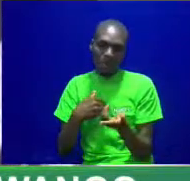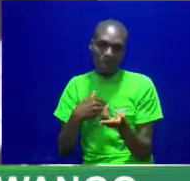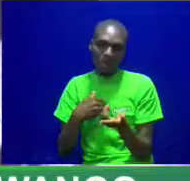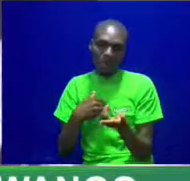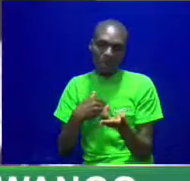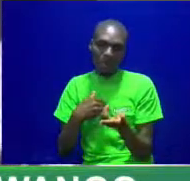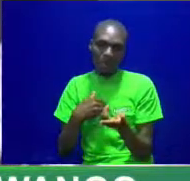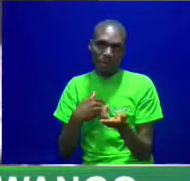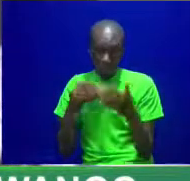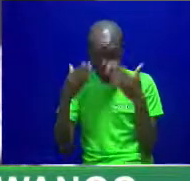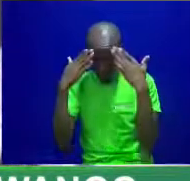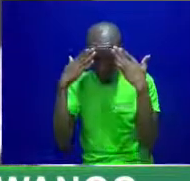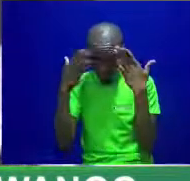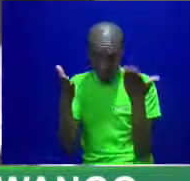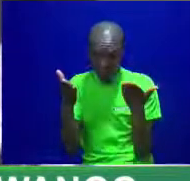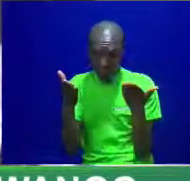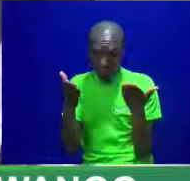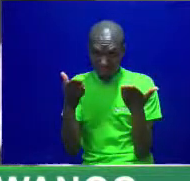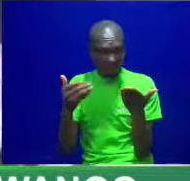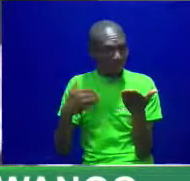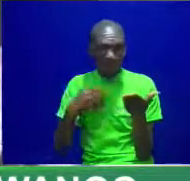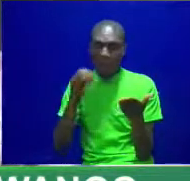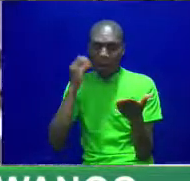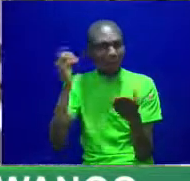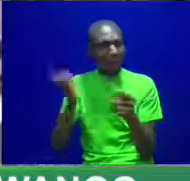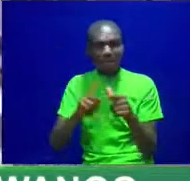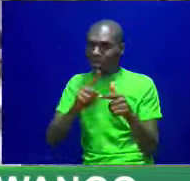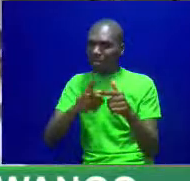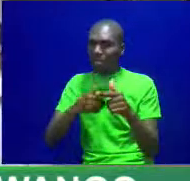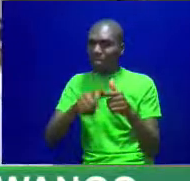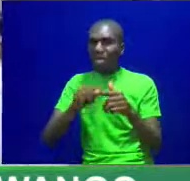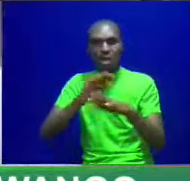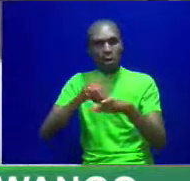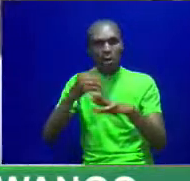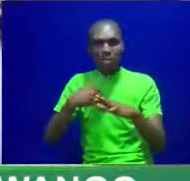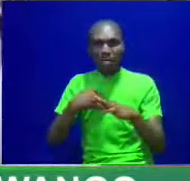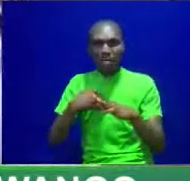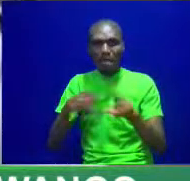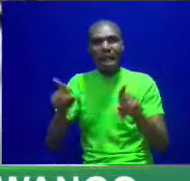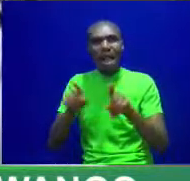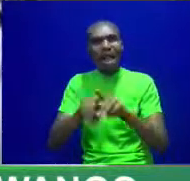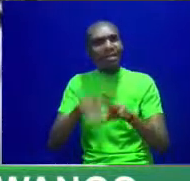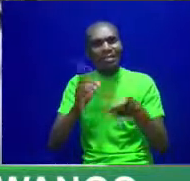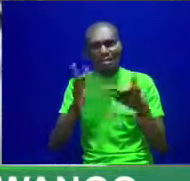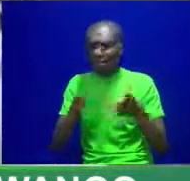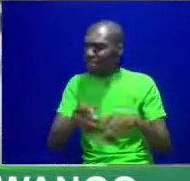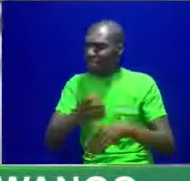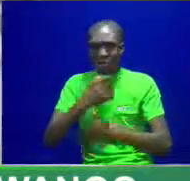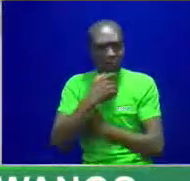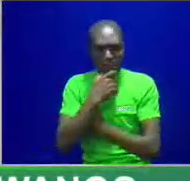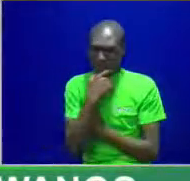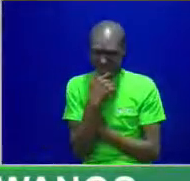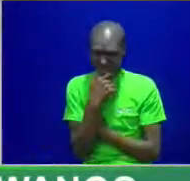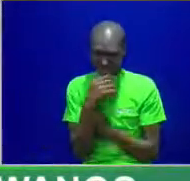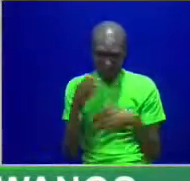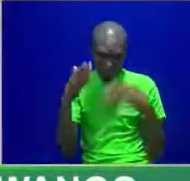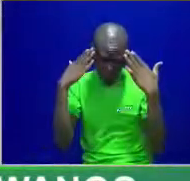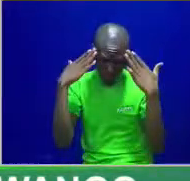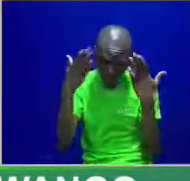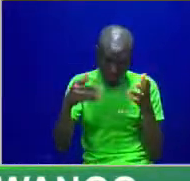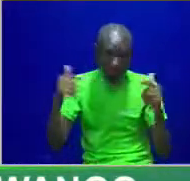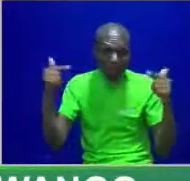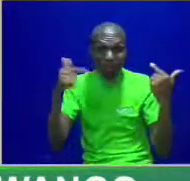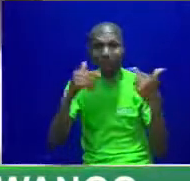Apo sisi kwa maana mimi niko nyumbani niliita kutoka nyumbani kwangu. Hako era nikabona kumeti bitina ki birede mwana waje kwa